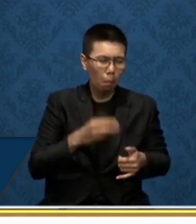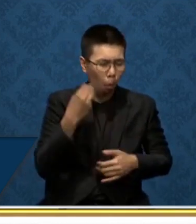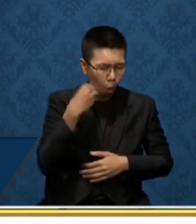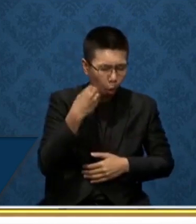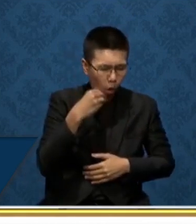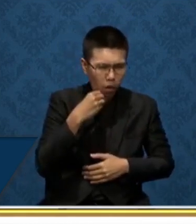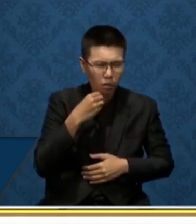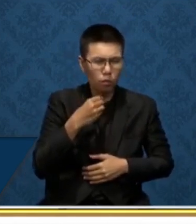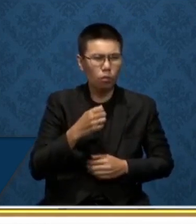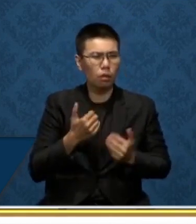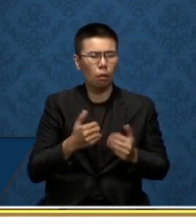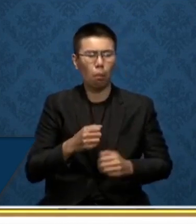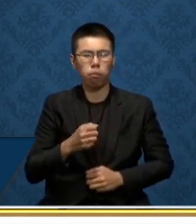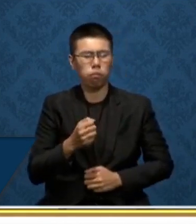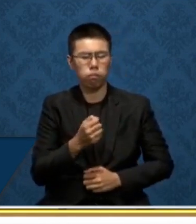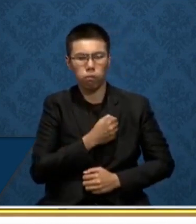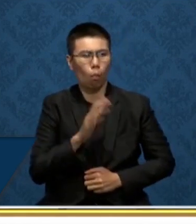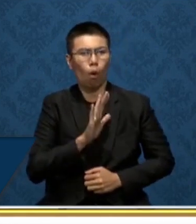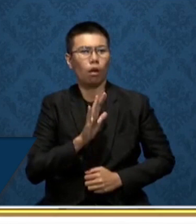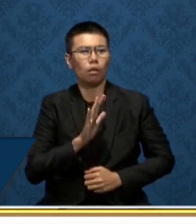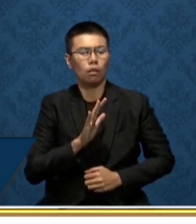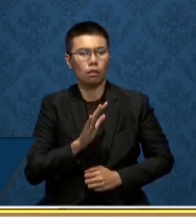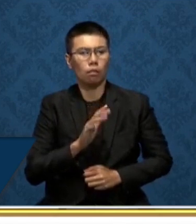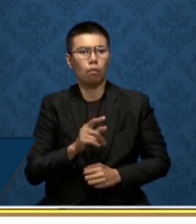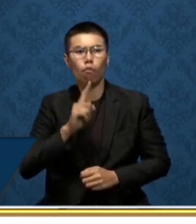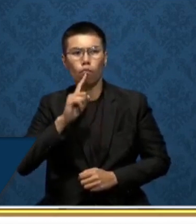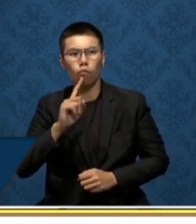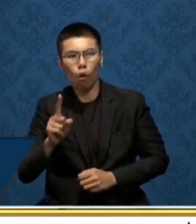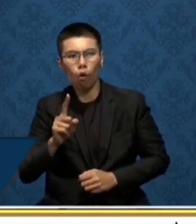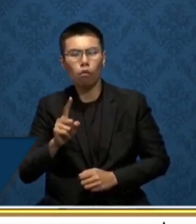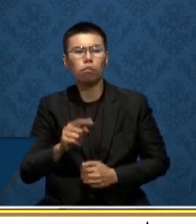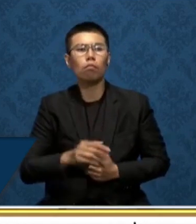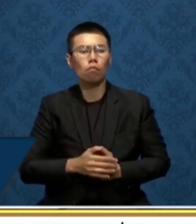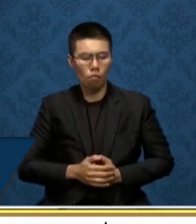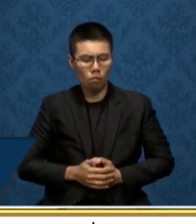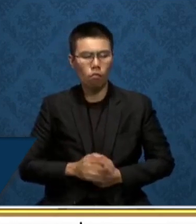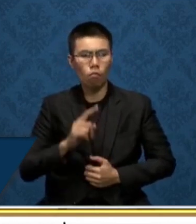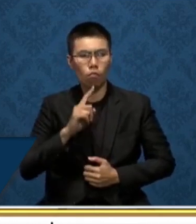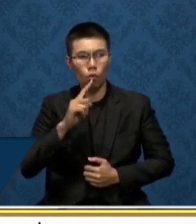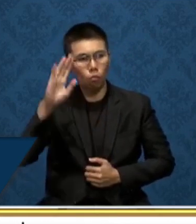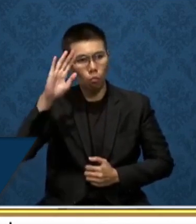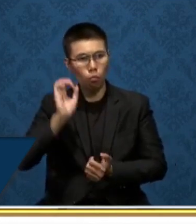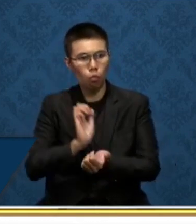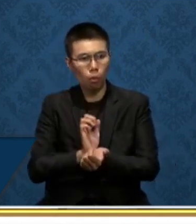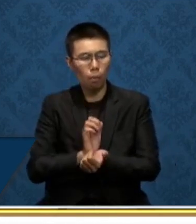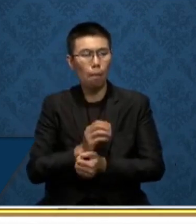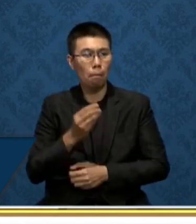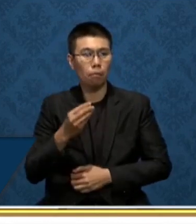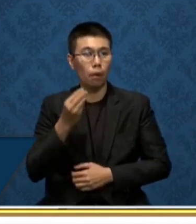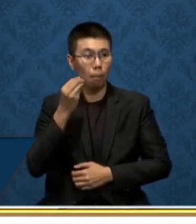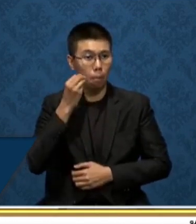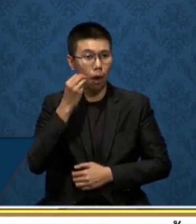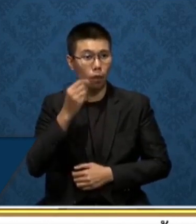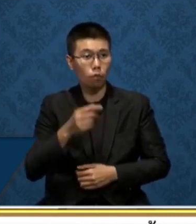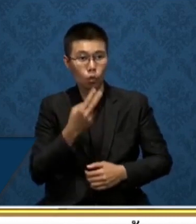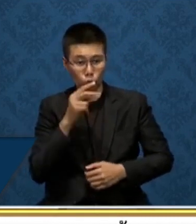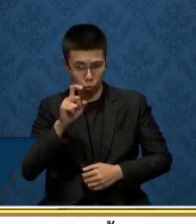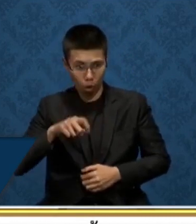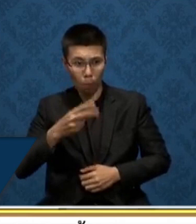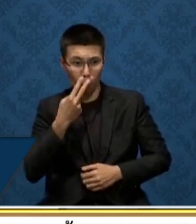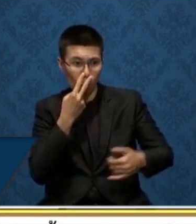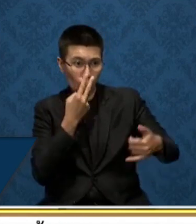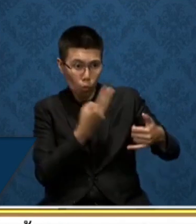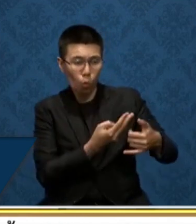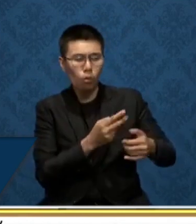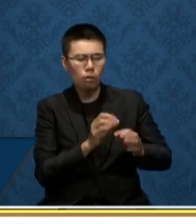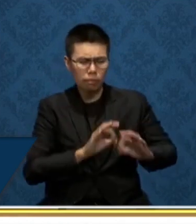าแต่ท่านละเลยหลายๆจุดไปนะครับ violence ในบ้านนะครับอันนี้ก็สำคัญนะครับหลายๆเรื่อง